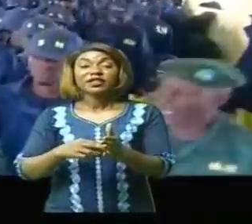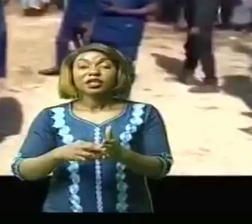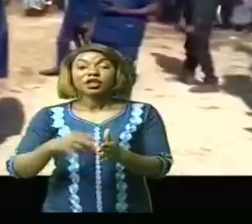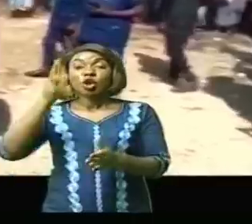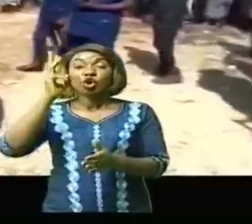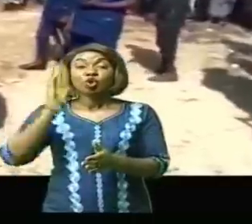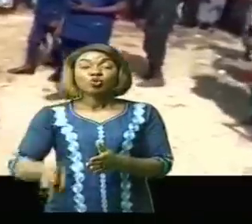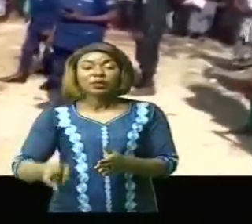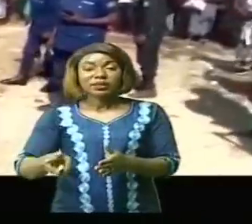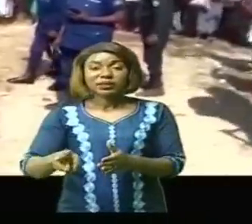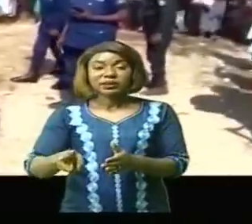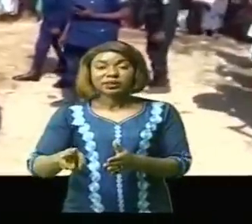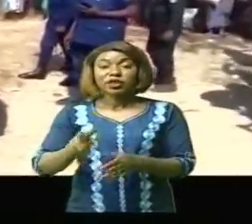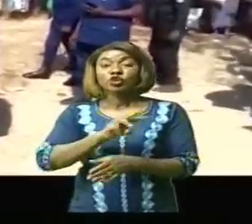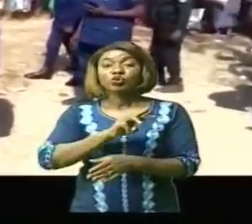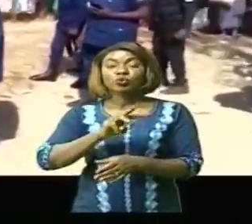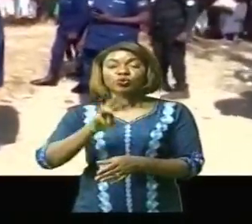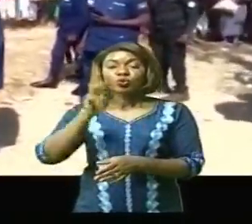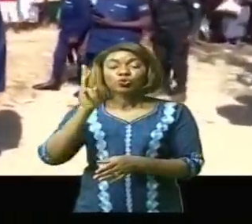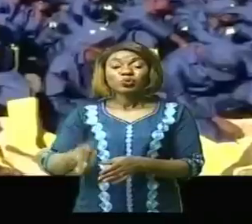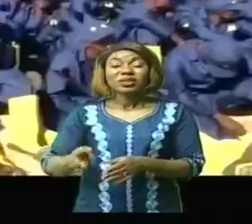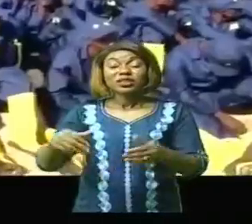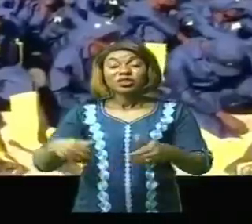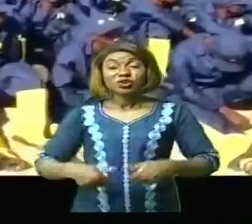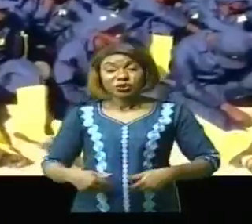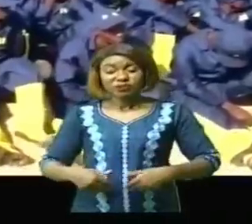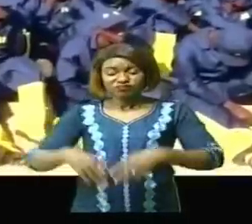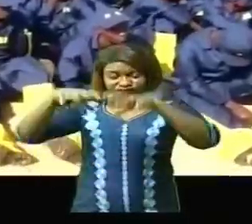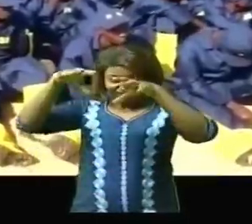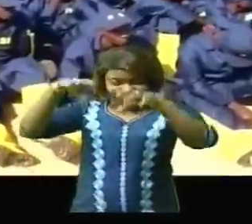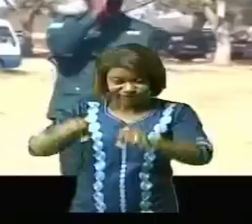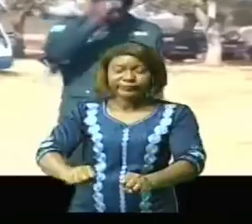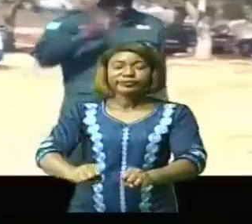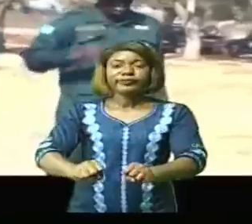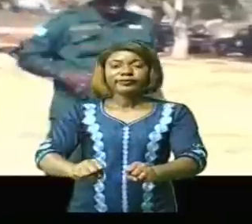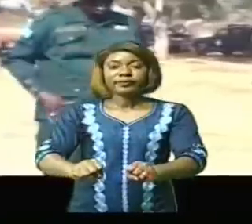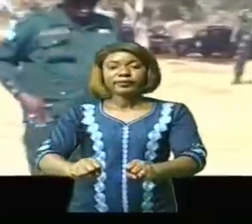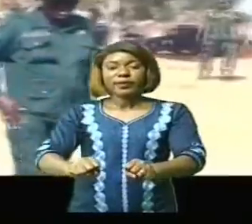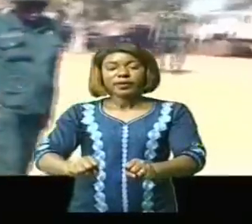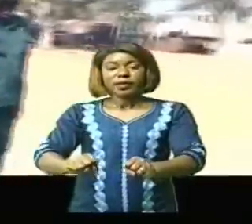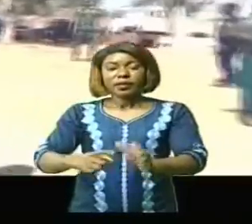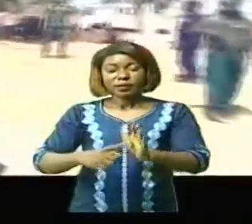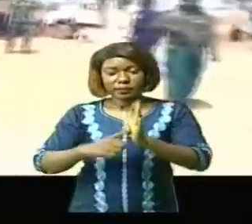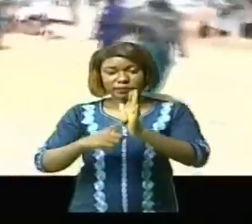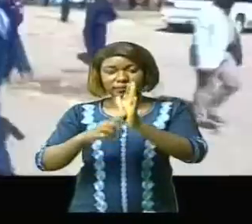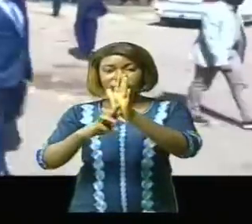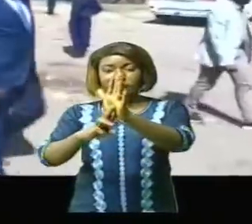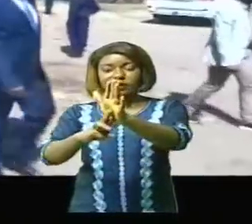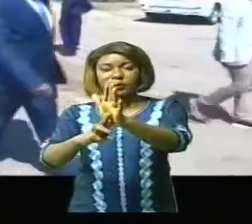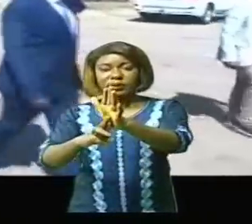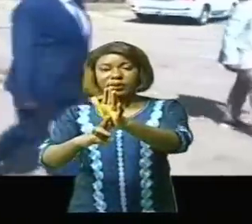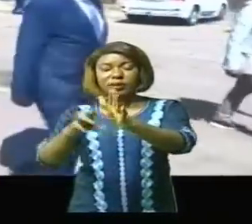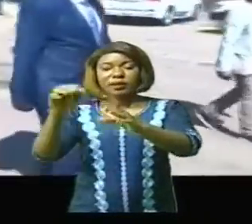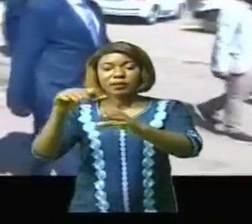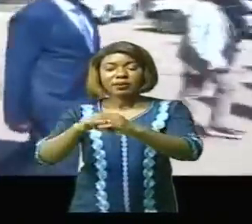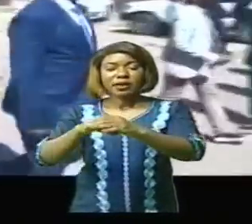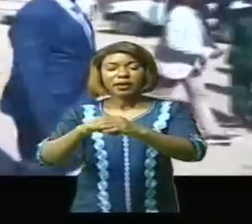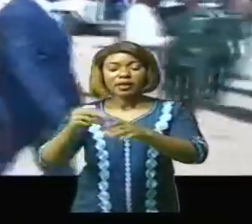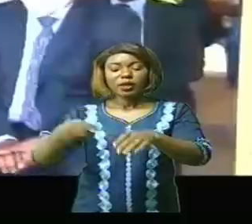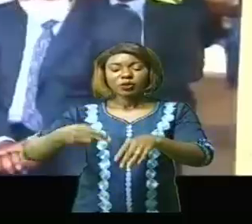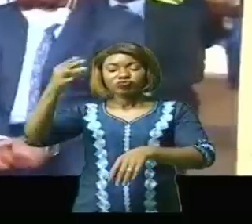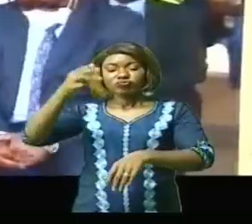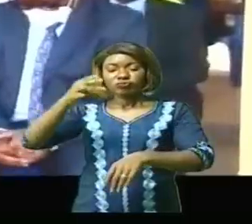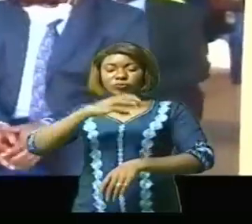Chege, arrêtés par la police nationale congolaise, ont été présentés au commandant du service national. Le vice-gouverneur du